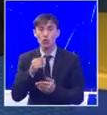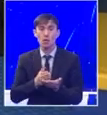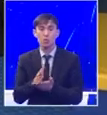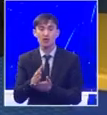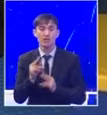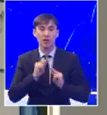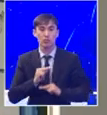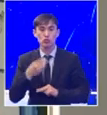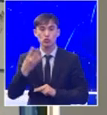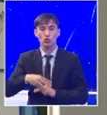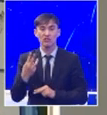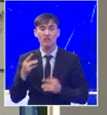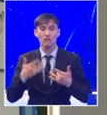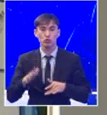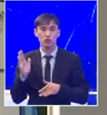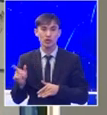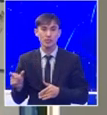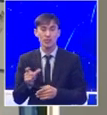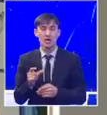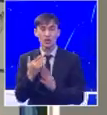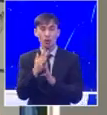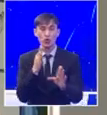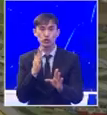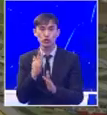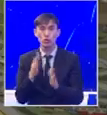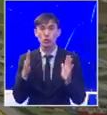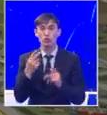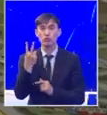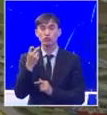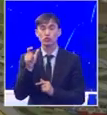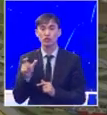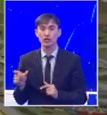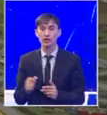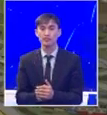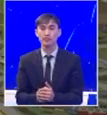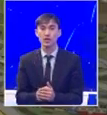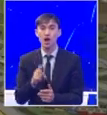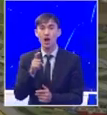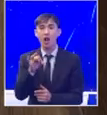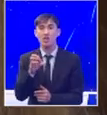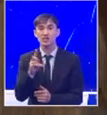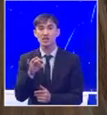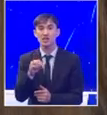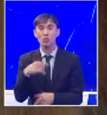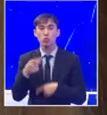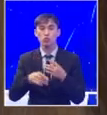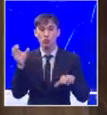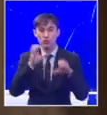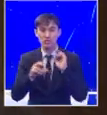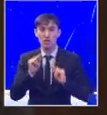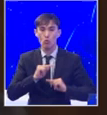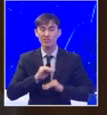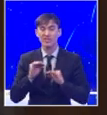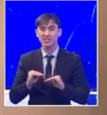на работу 42 выпускника. Всего на очереди стоит более 200 человек. Халида Саинова после университета поработала в